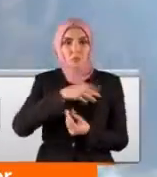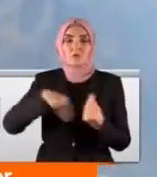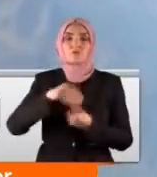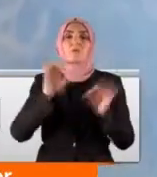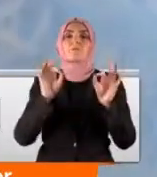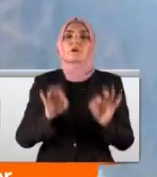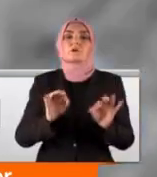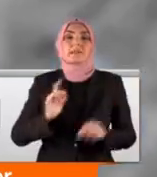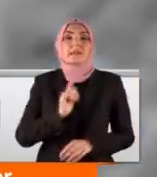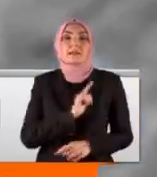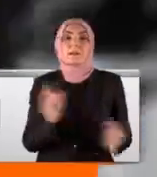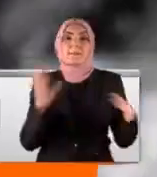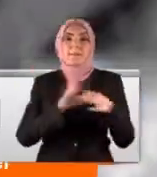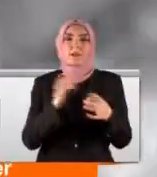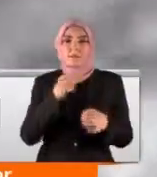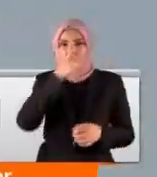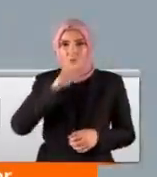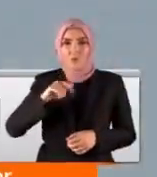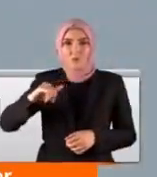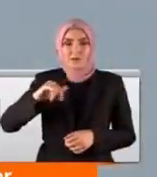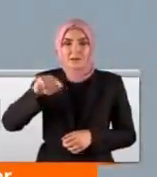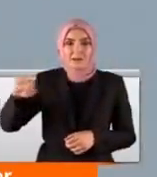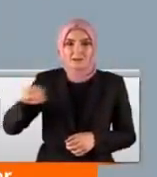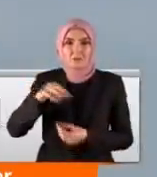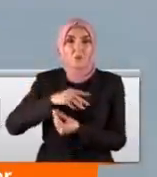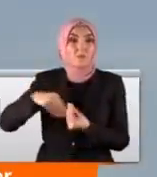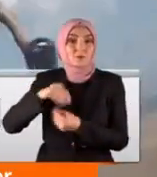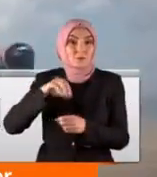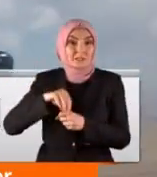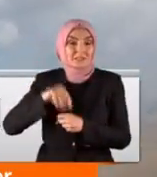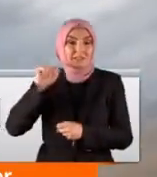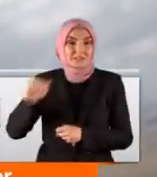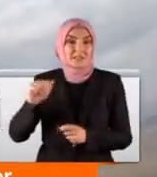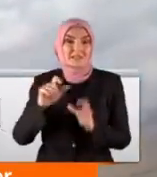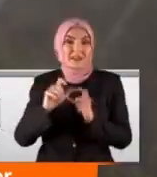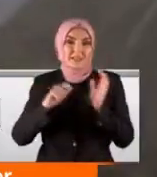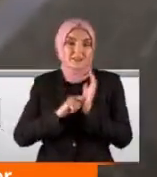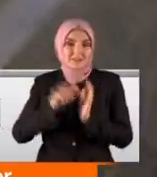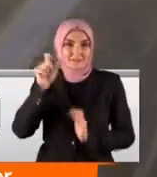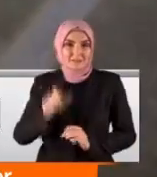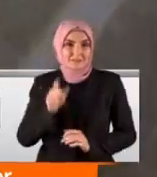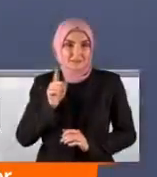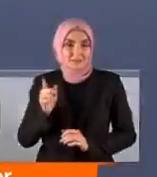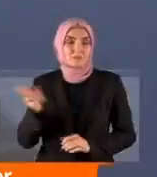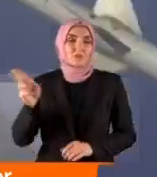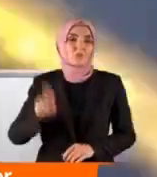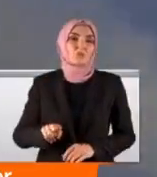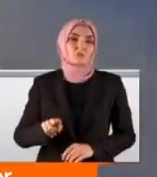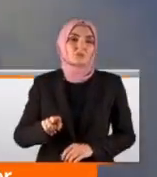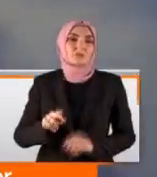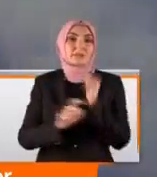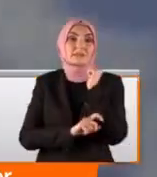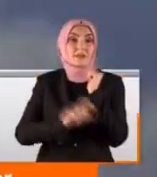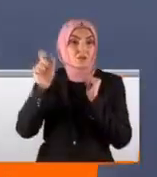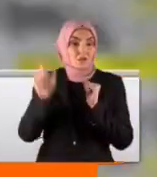bağlı Birkim köyü yakınlarında düzenlenen operasyonla Serdar Pir Avesta kod adlı Ateş etkisiz hale getirildi. Terörist